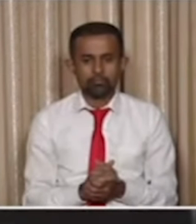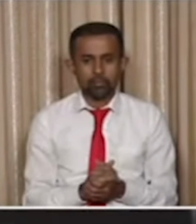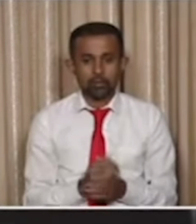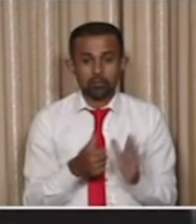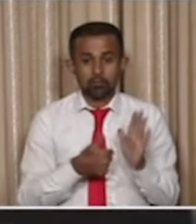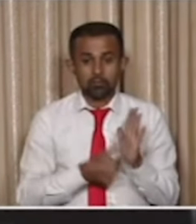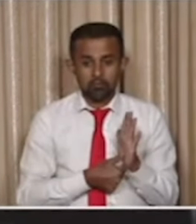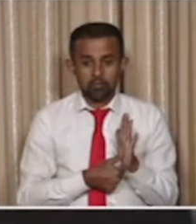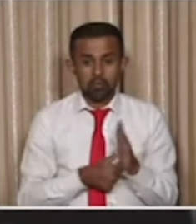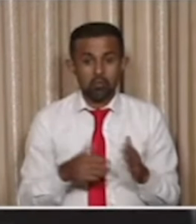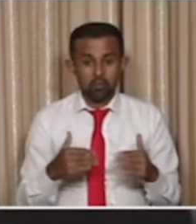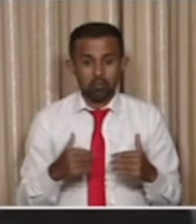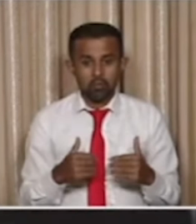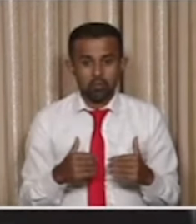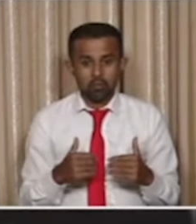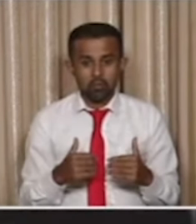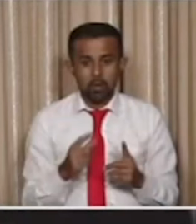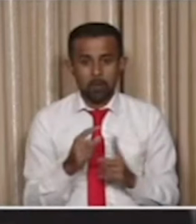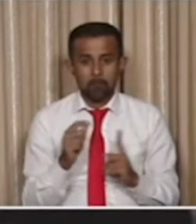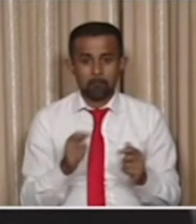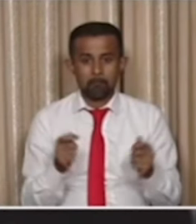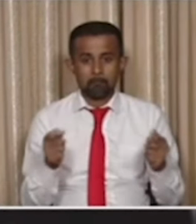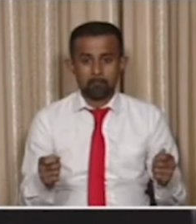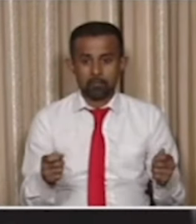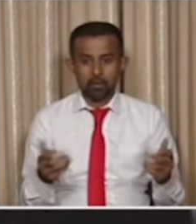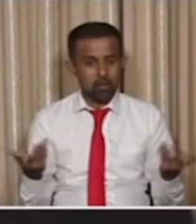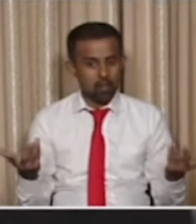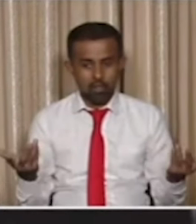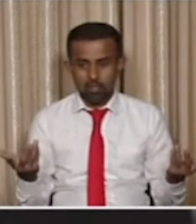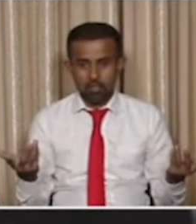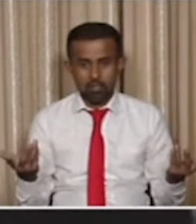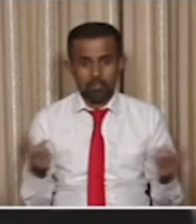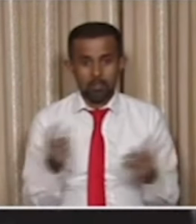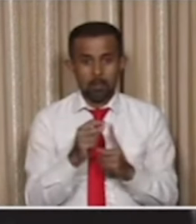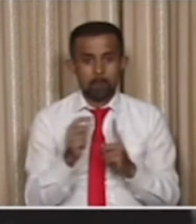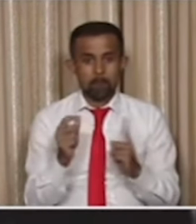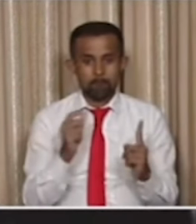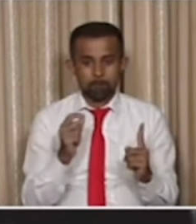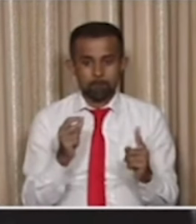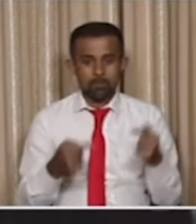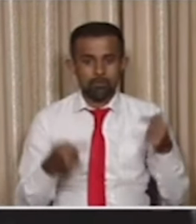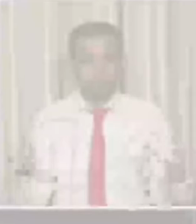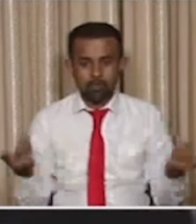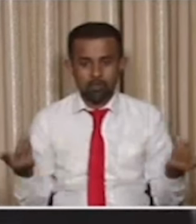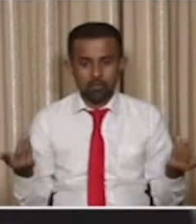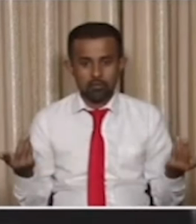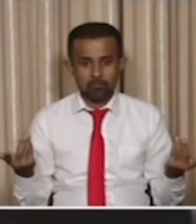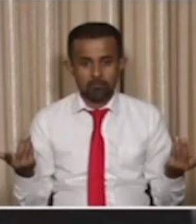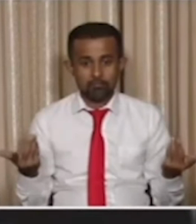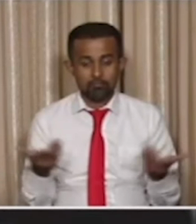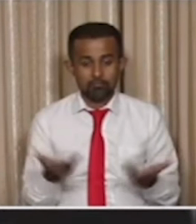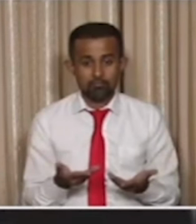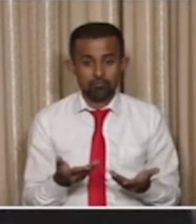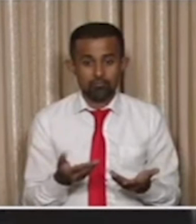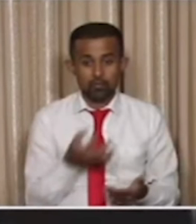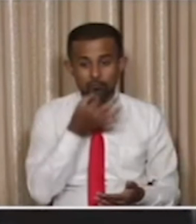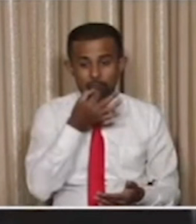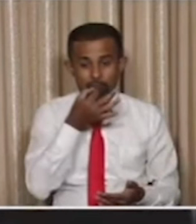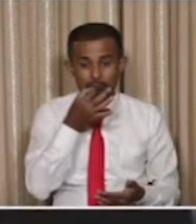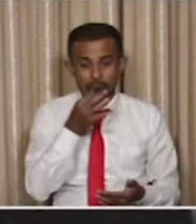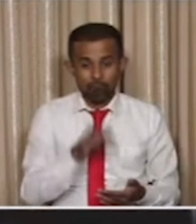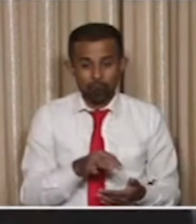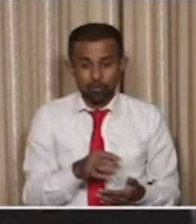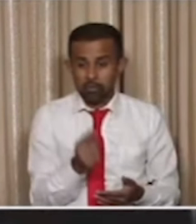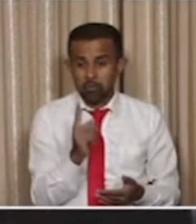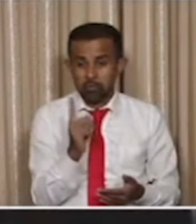පනත් කෙටුපත තාම පාර්ලිමේන්තුවට ඉදිරිපත් කළා නැහැ පාර්ලිමේන්තුවේ විවාදයට අරගෙන නැහැ මේ විස පැලෑටිය